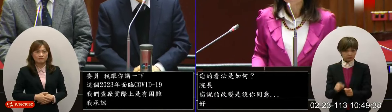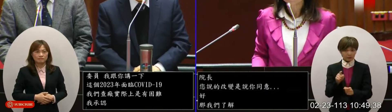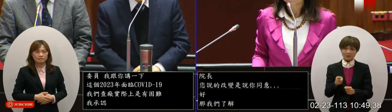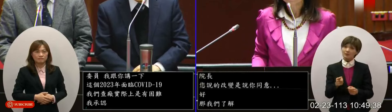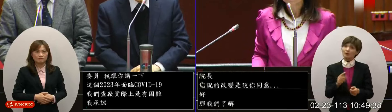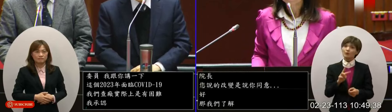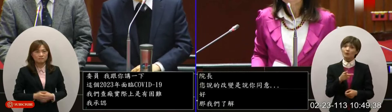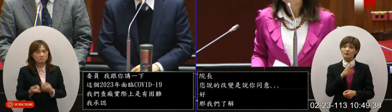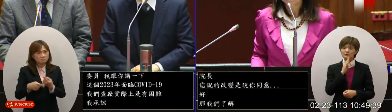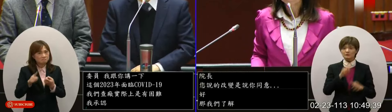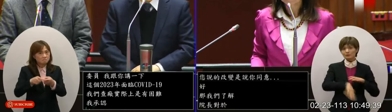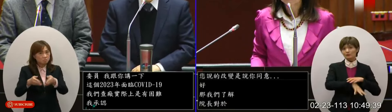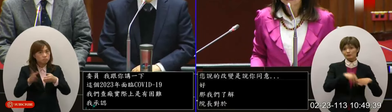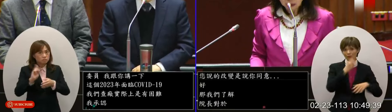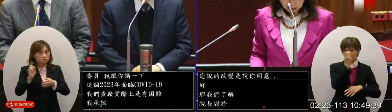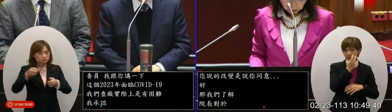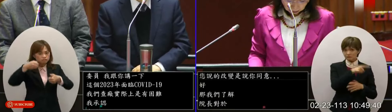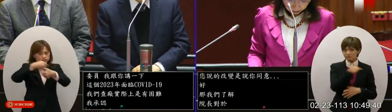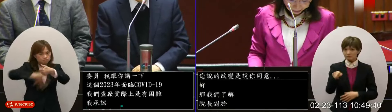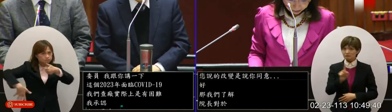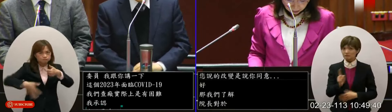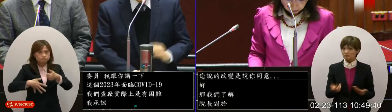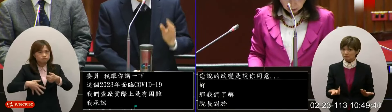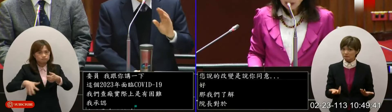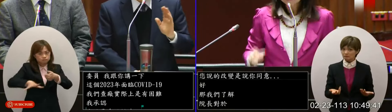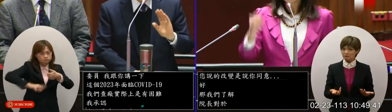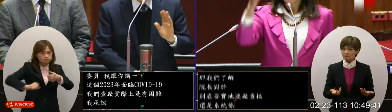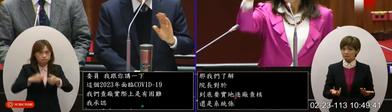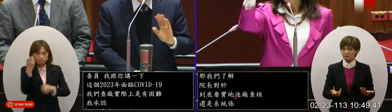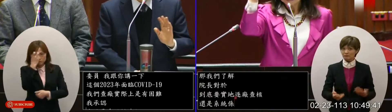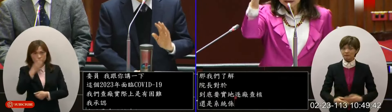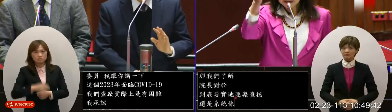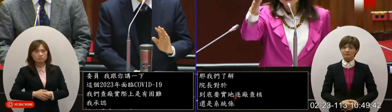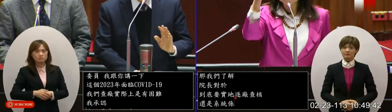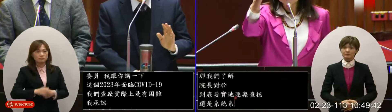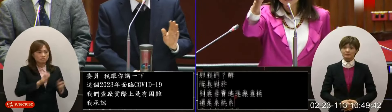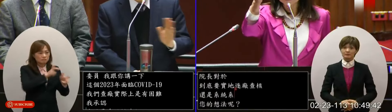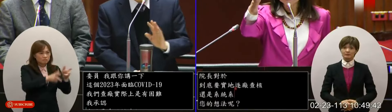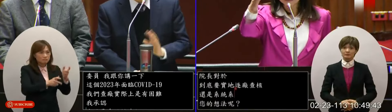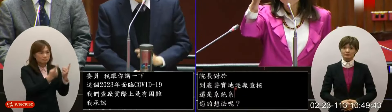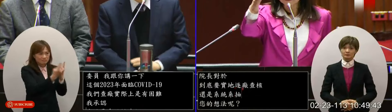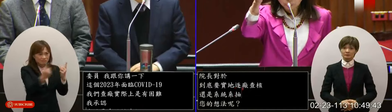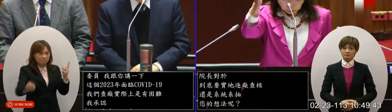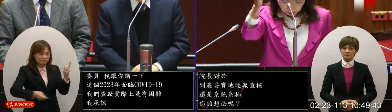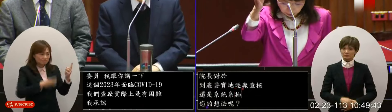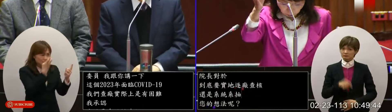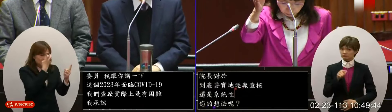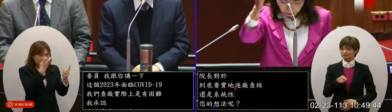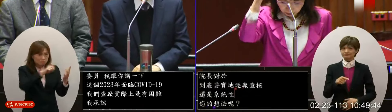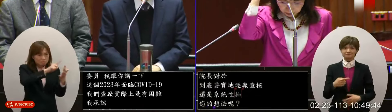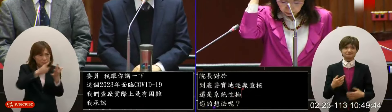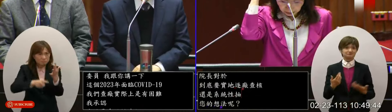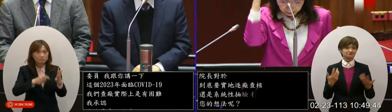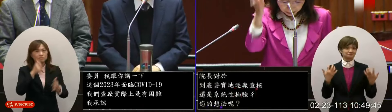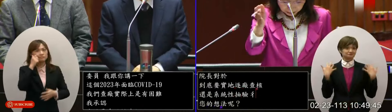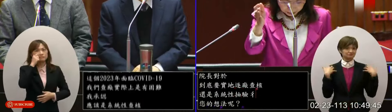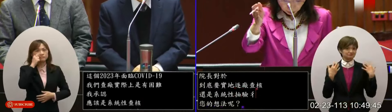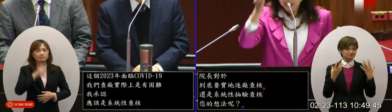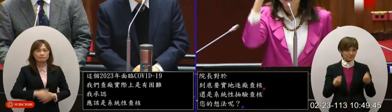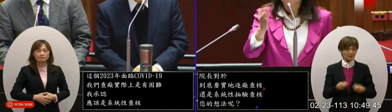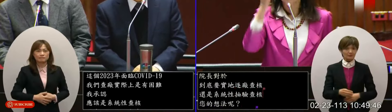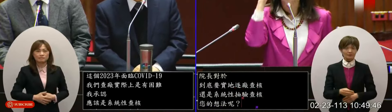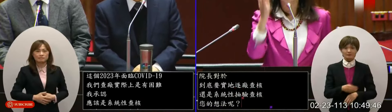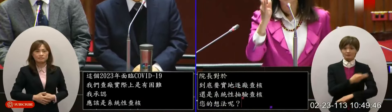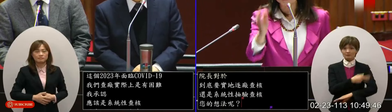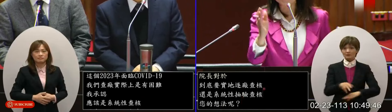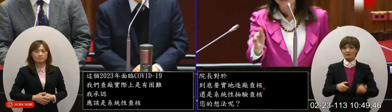呢？ 应该是系统性查核。 那 因为不可能主厂查核了， 这个是太不负责任说法，因为这个在打脸江